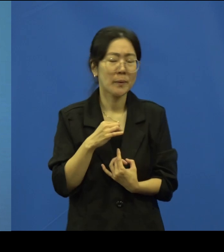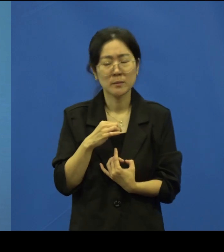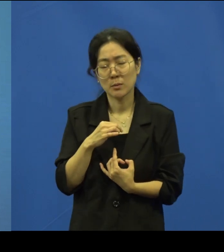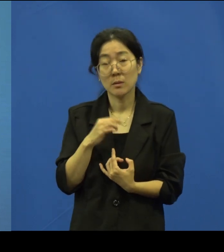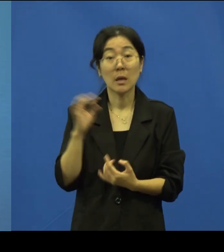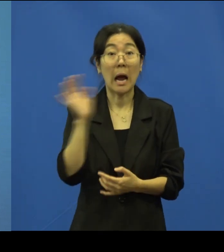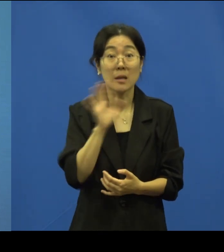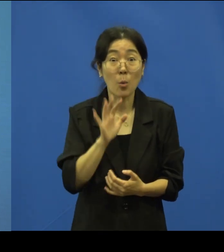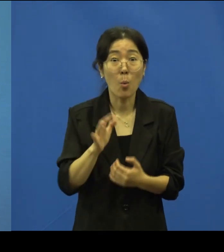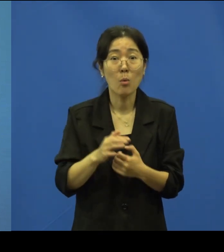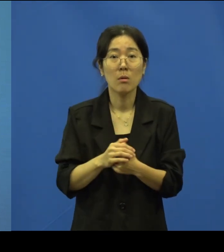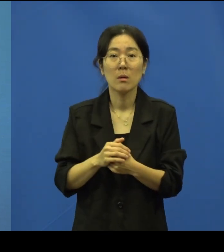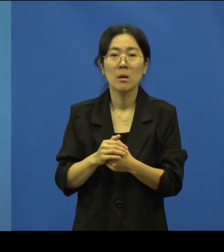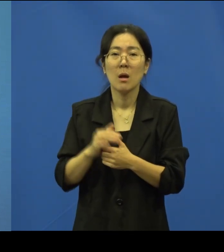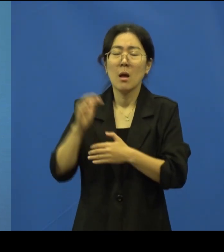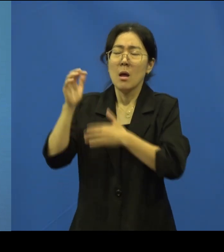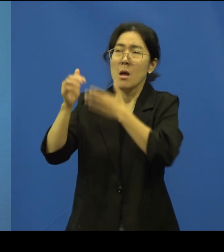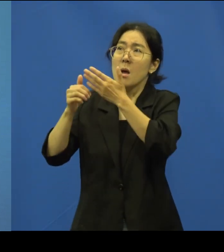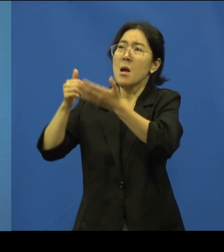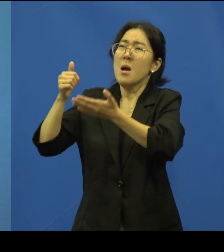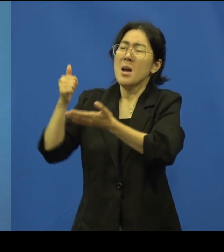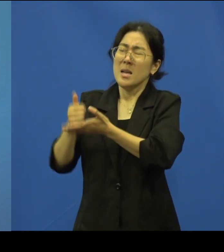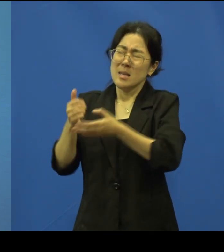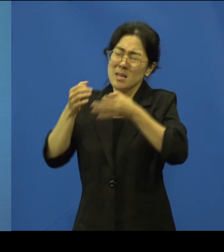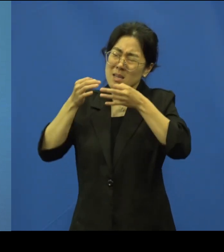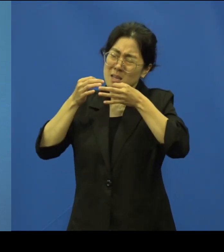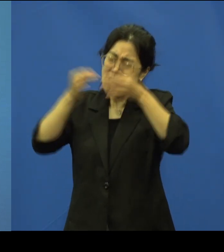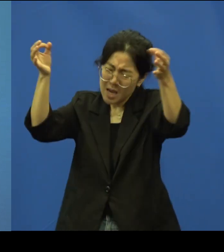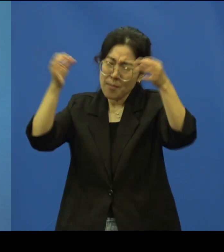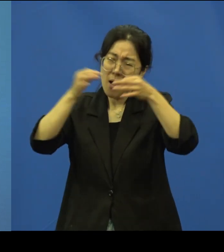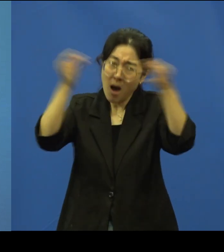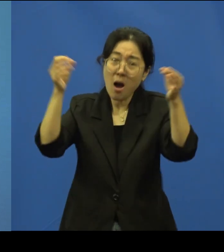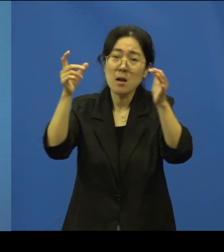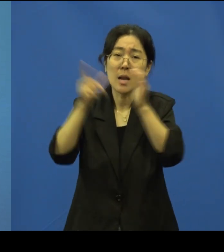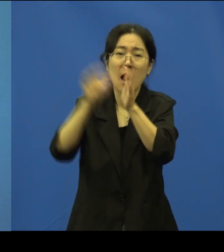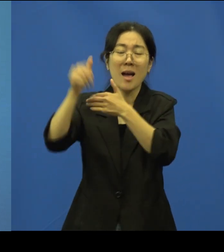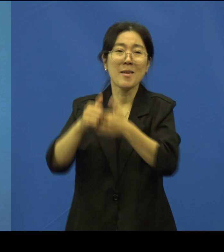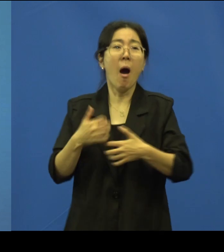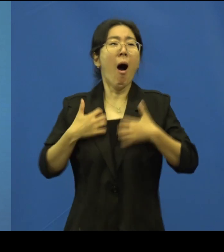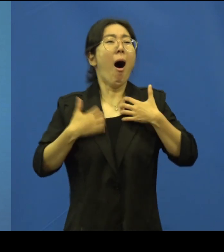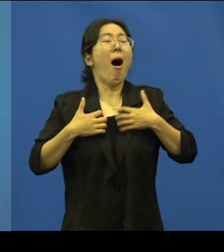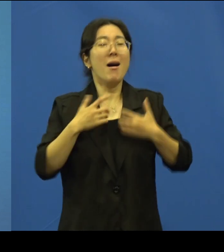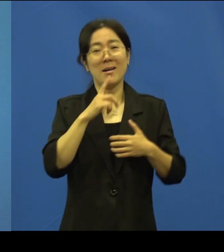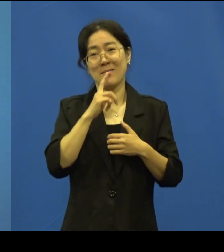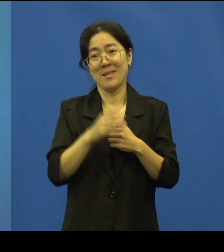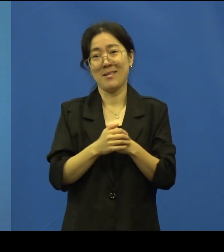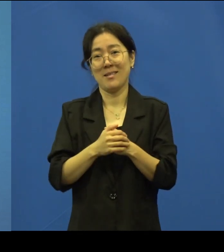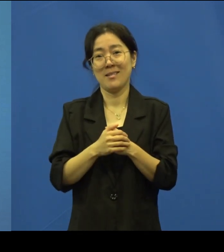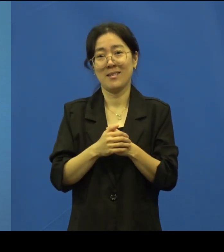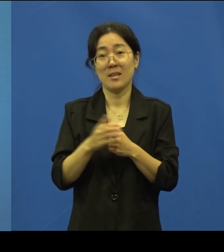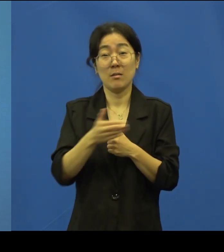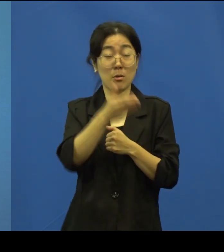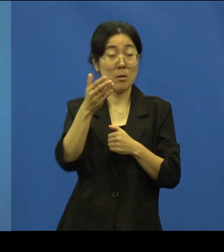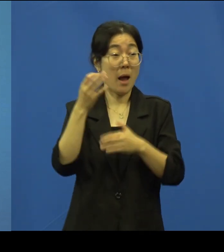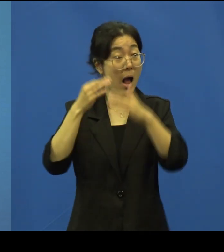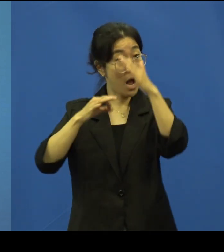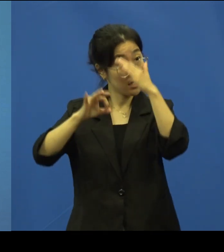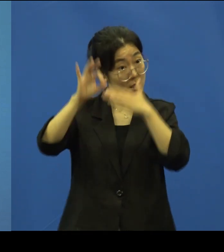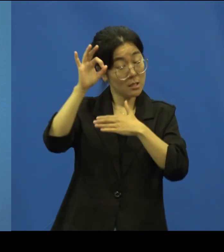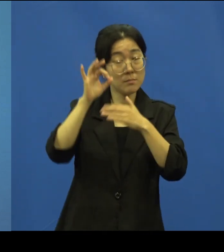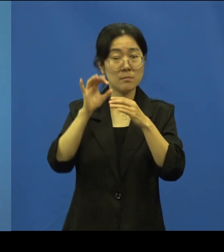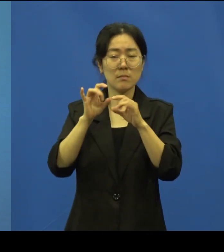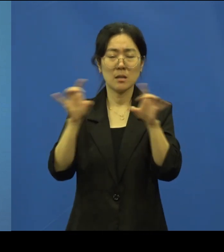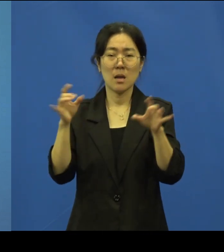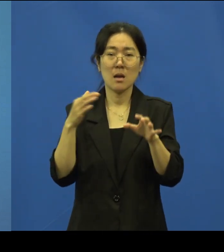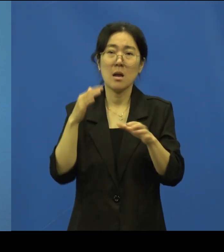그래서 제가 아침에 일어나면 아무리 힘들어도 먼저 내 음성으로 하나님을